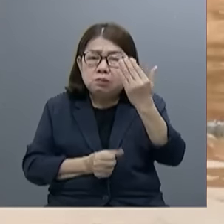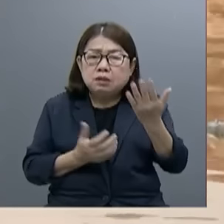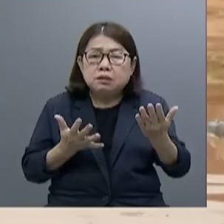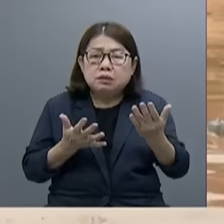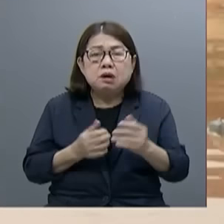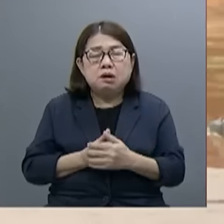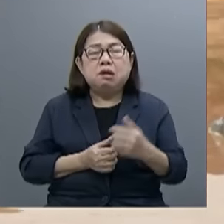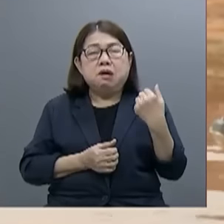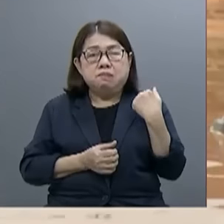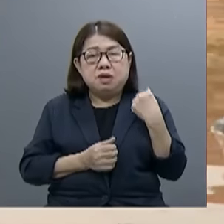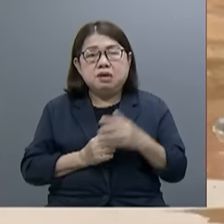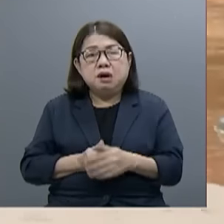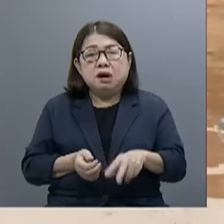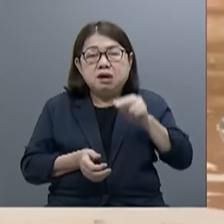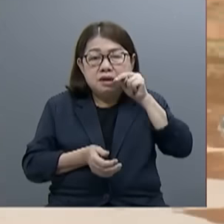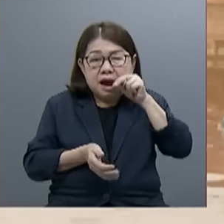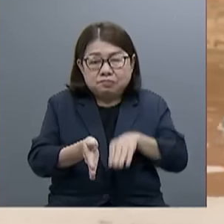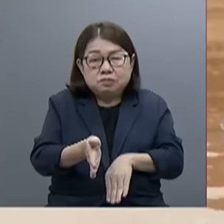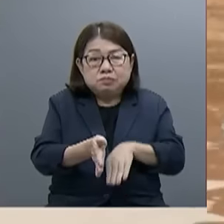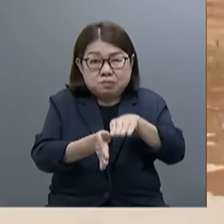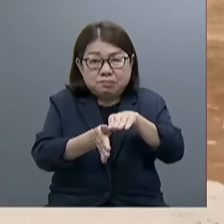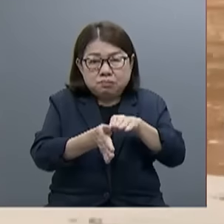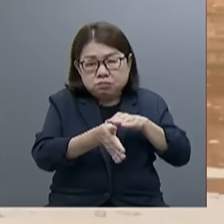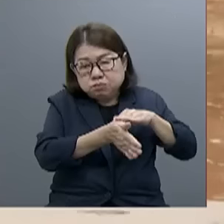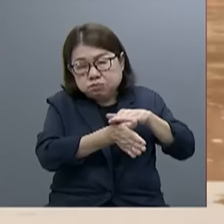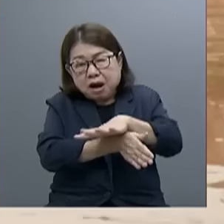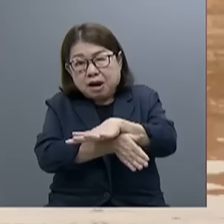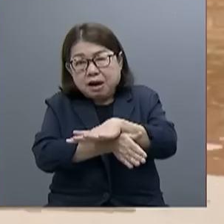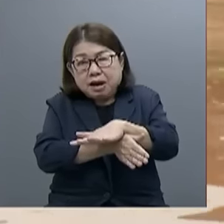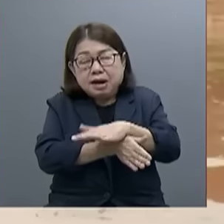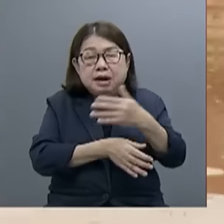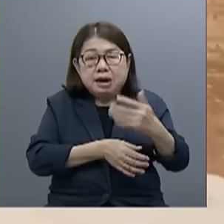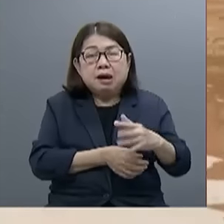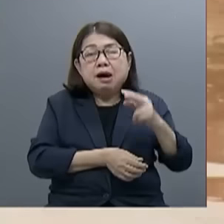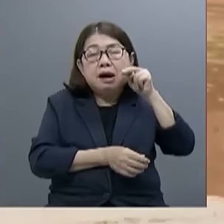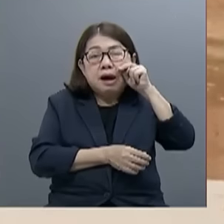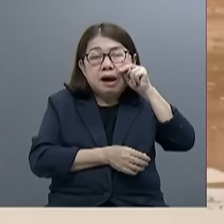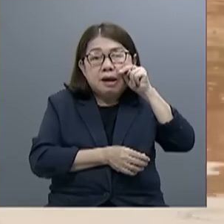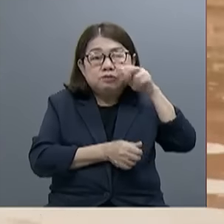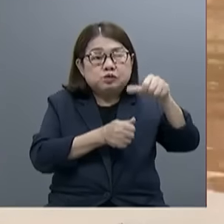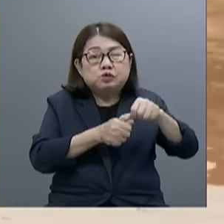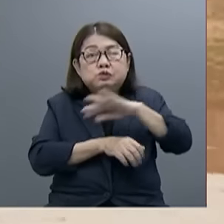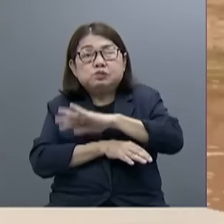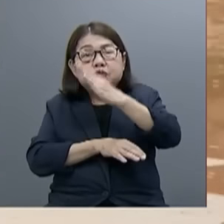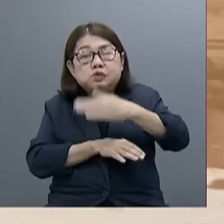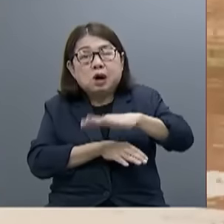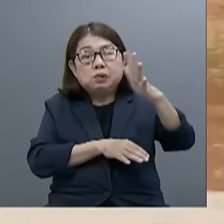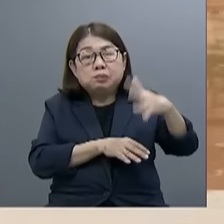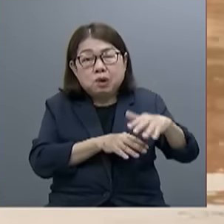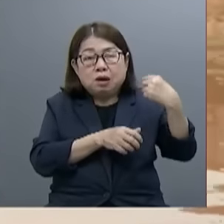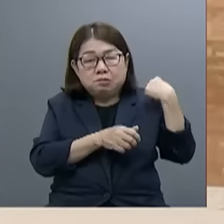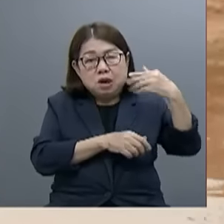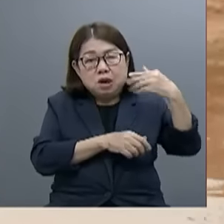ว่ามีน้ำล้นตลิ่งเข้ามาหลายจุดบวกกับน้ำที่อยู่บนภูเขาในพื้นที่อำเภอแม่สายก็หลลงมาที่นี่ซึ่งจะต้อง